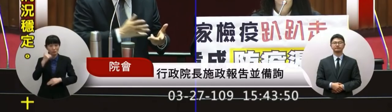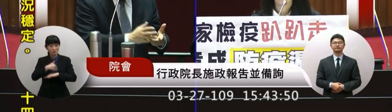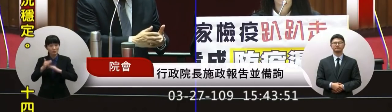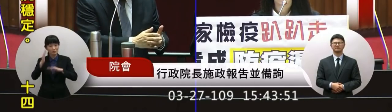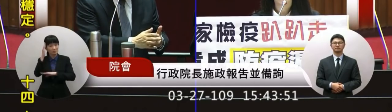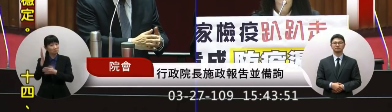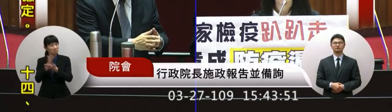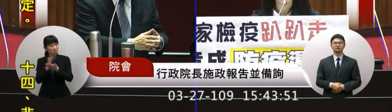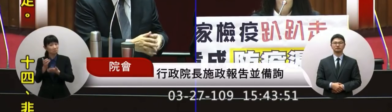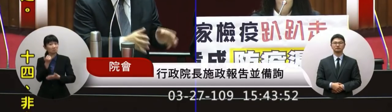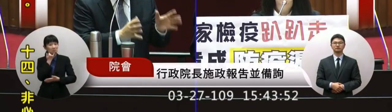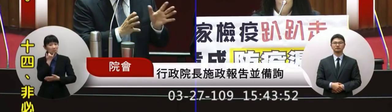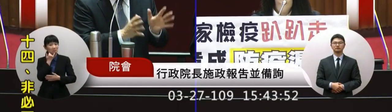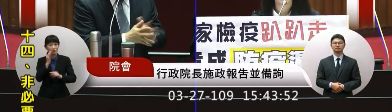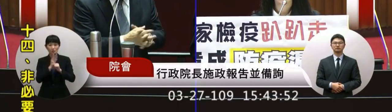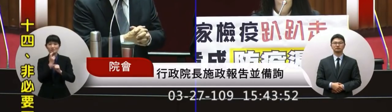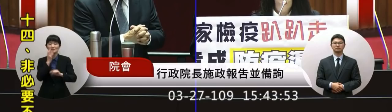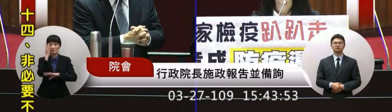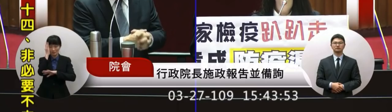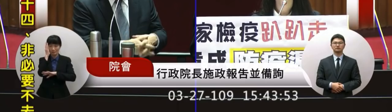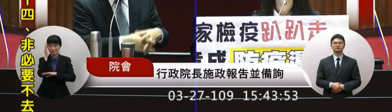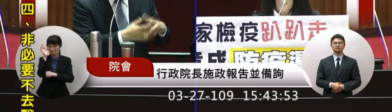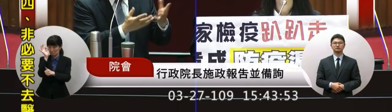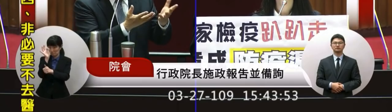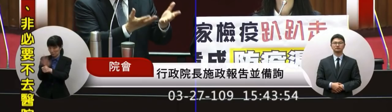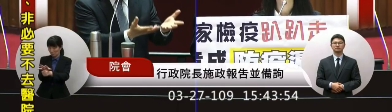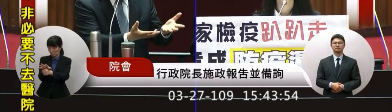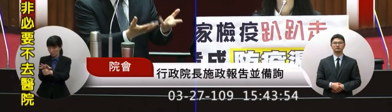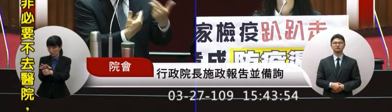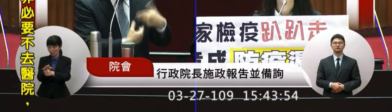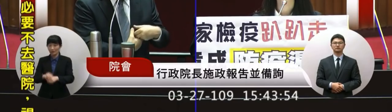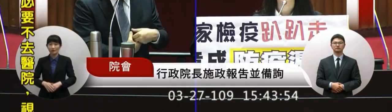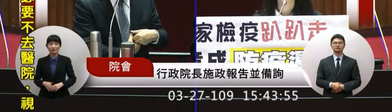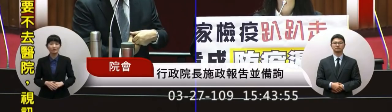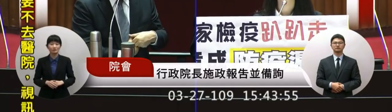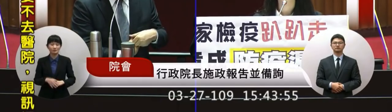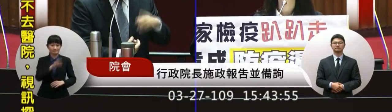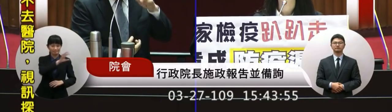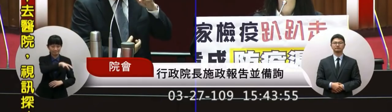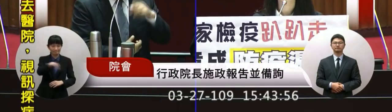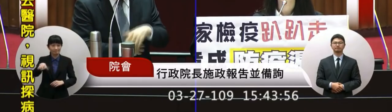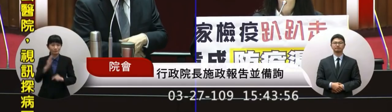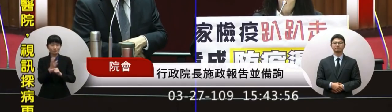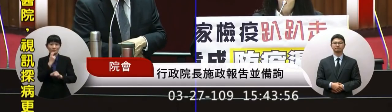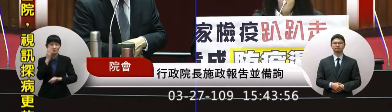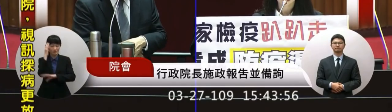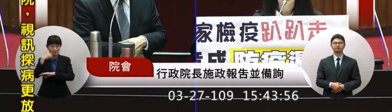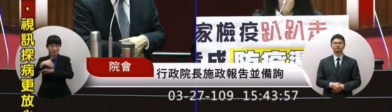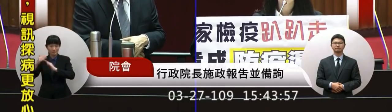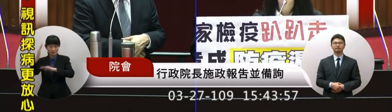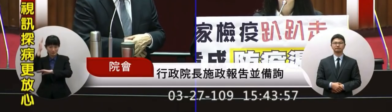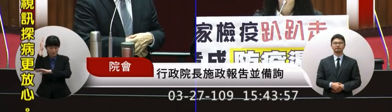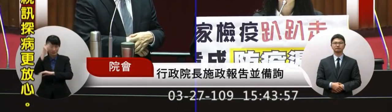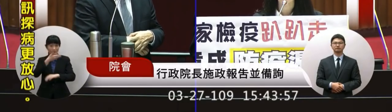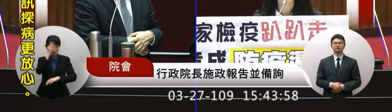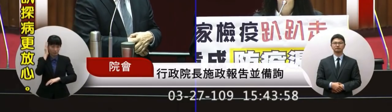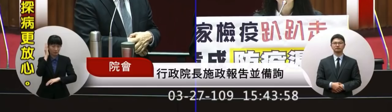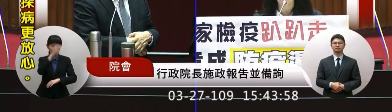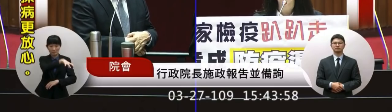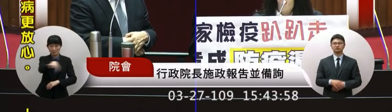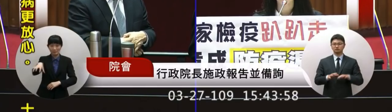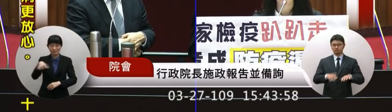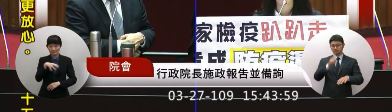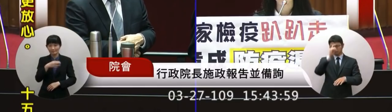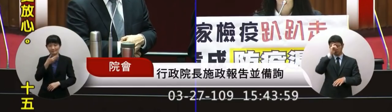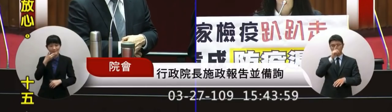中央给他补助，让三者都等于三赢。 现在往这样走。 对，所以就是希望